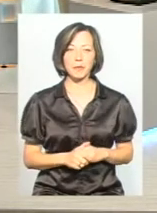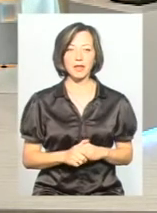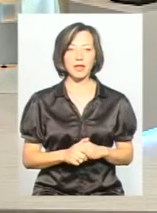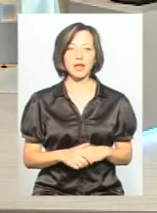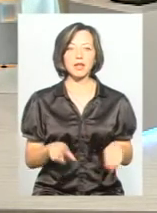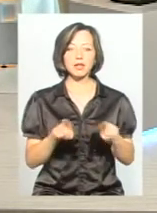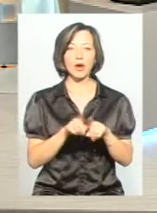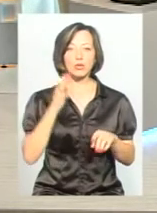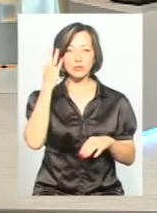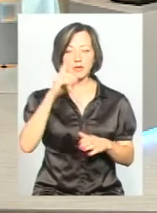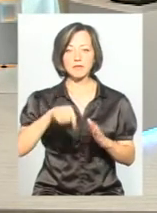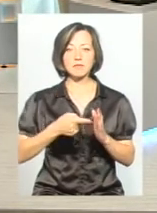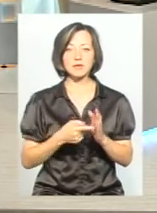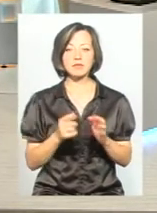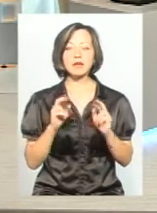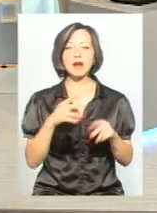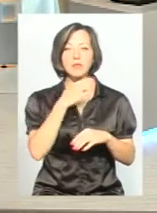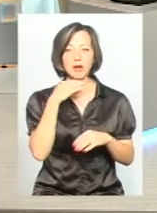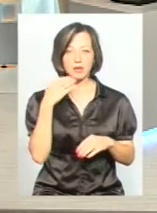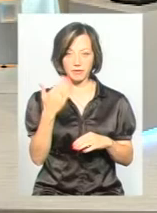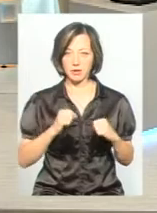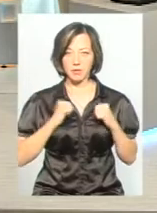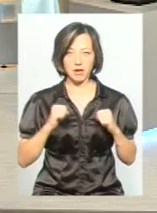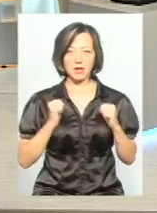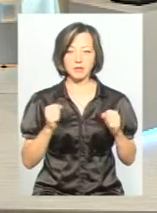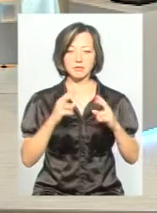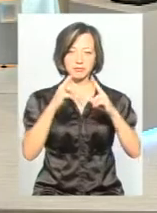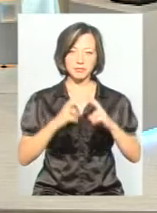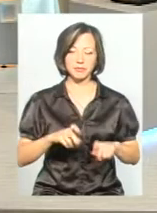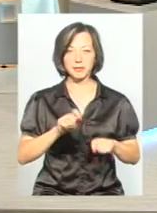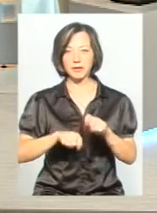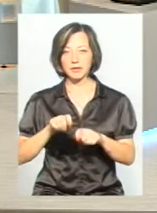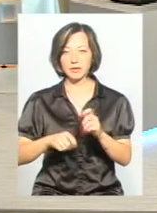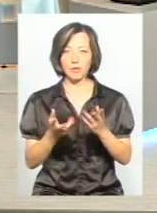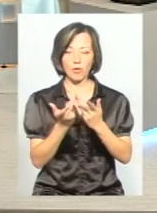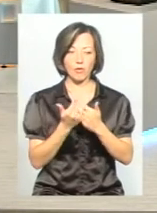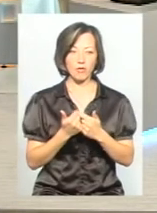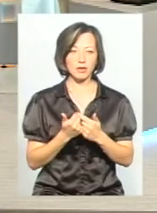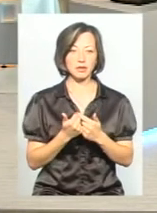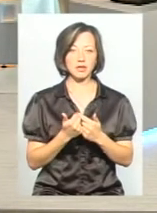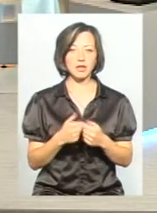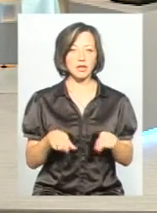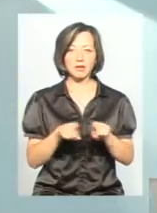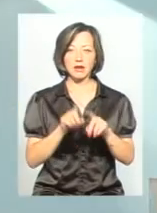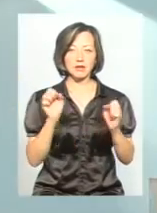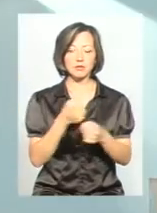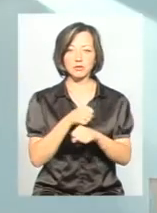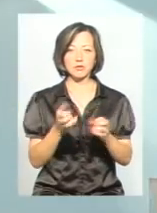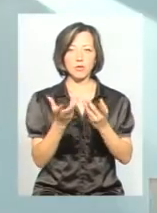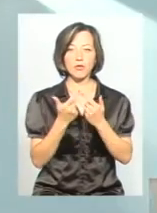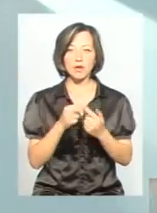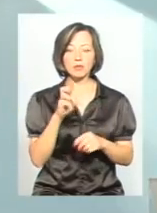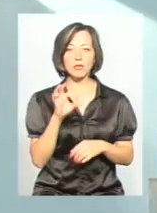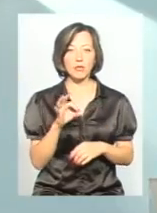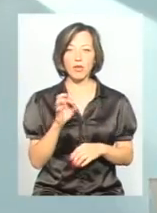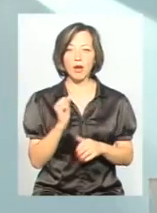щоб уявити в місті їх наскільки багато, ви не намагалися якось проаналізувати, якось порахувати? Ну, їх так не проаналізуєш і не порахуєш, тому що